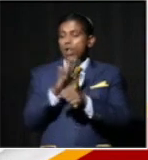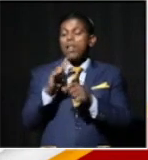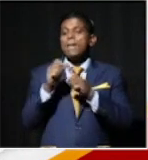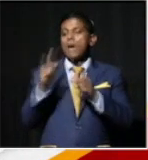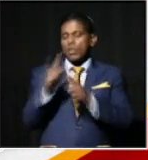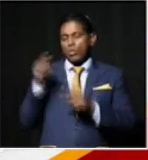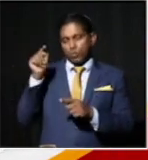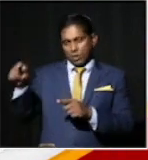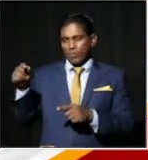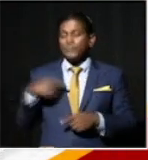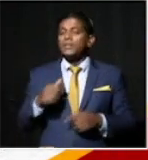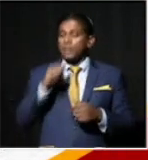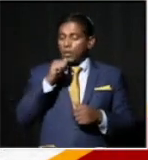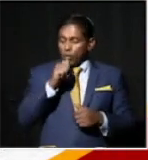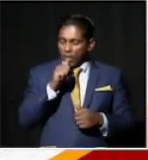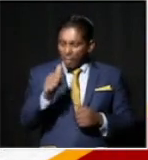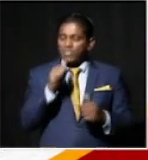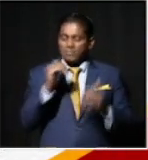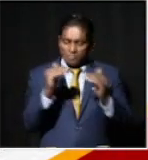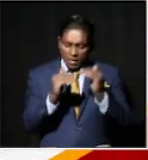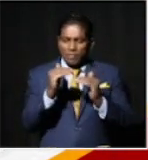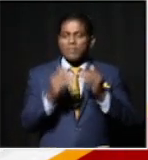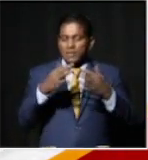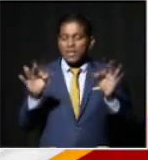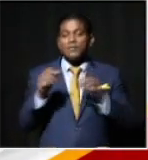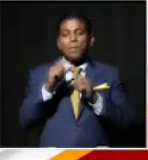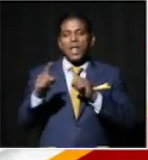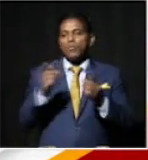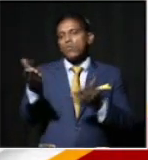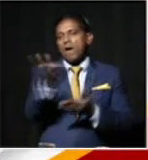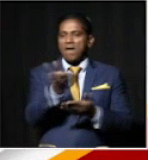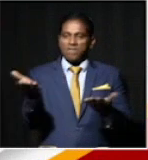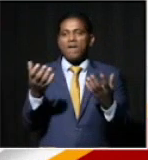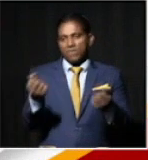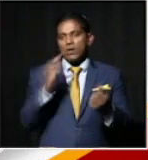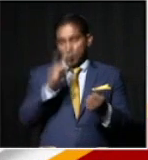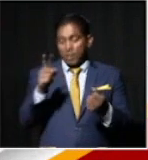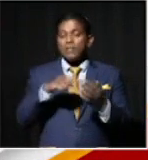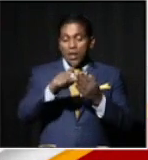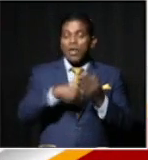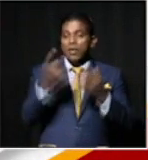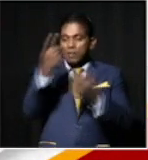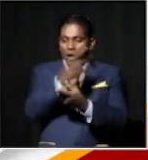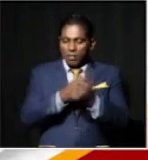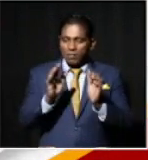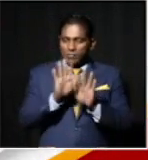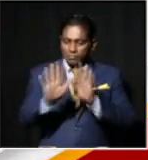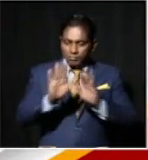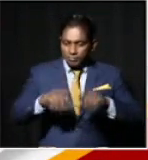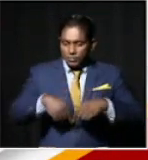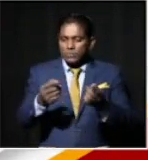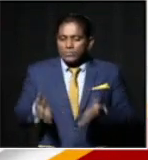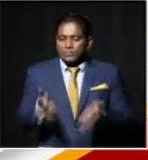බැවින් සාධාරණ වර්ගීකරණ ඉල්ලීමේ නිදහස පාර්ලිමේන්තුවට ඇති බවයි. එමෙන්ම රටේ ආර්ථිකයේ පැවැත්ම සඳහා දිරිගැන්වීම හා සහන